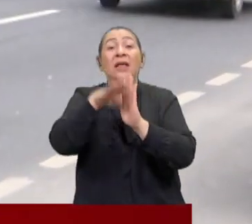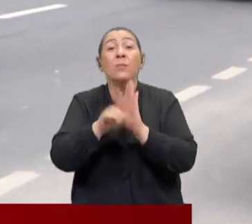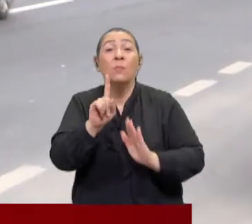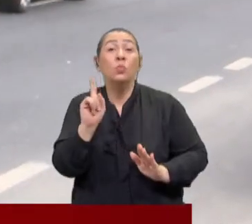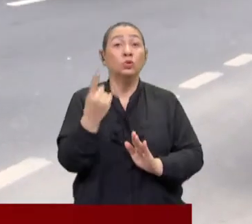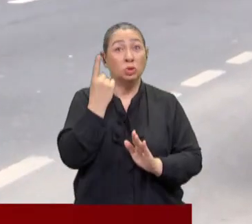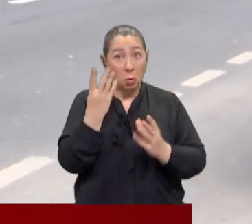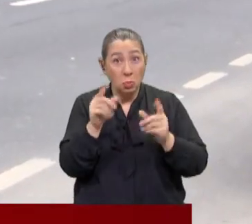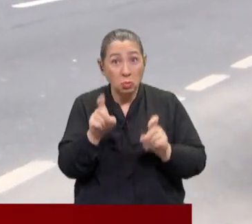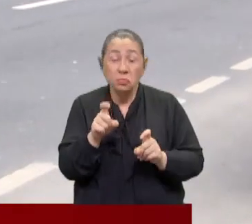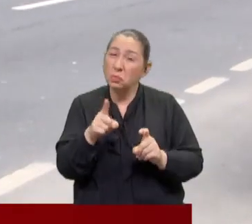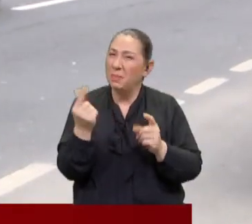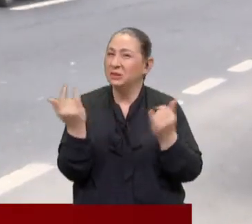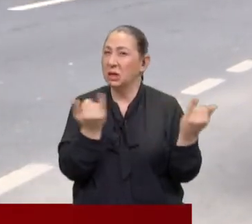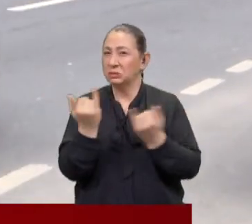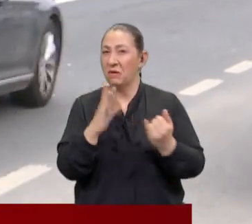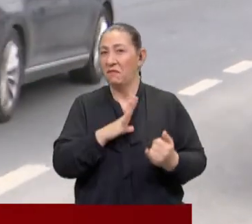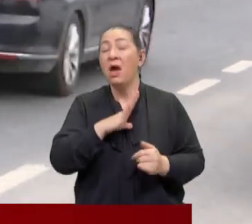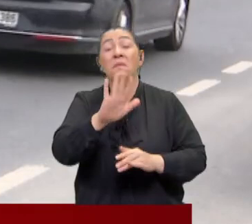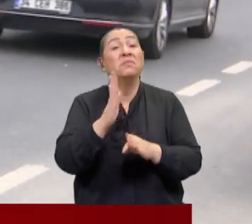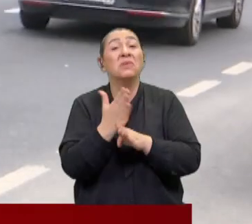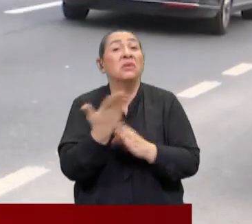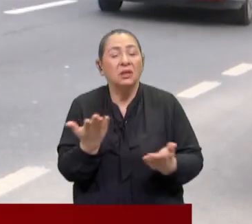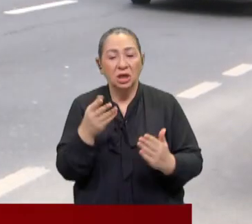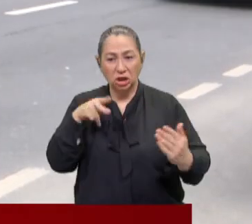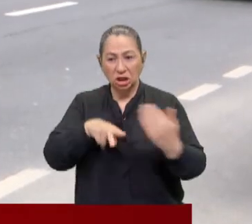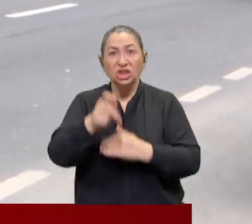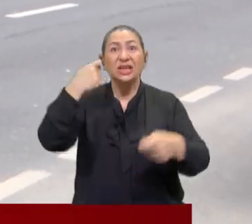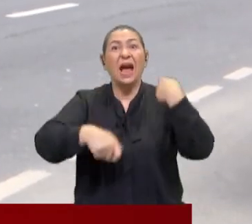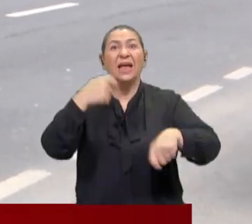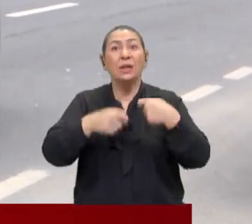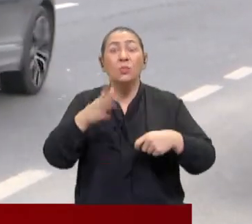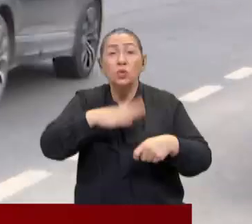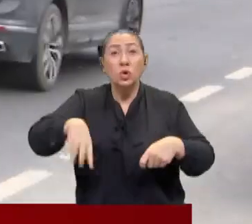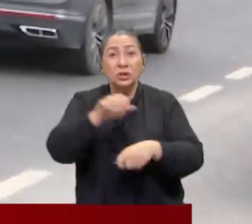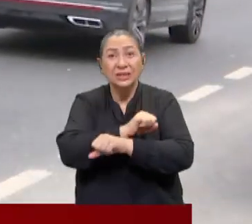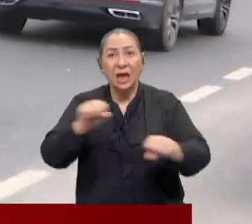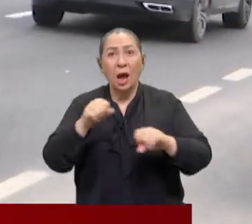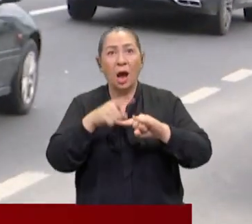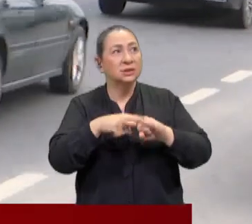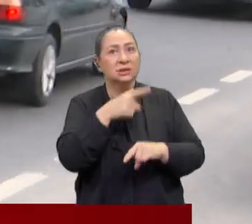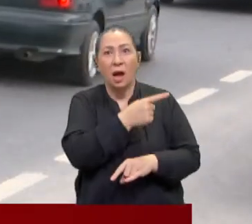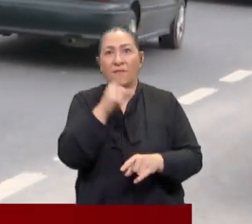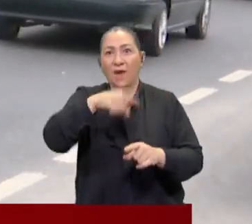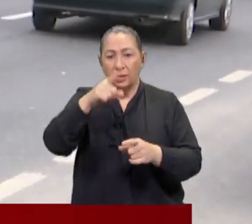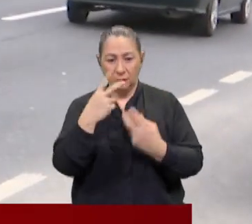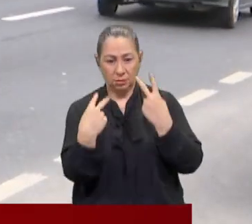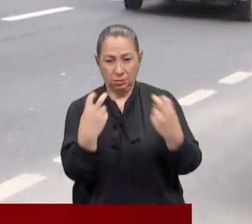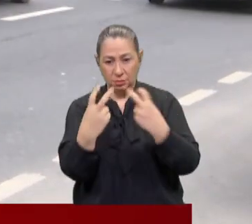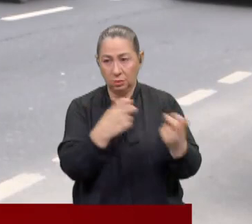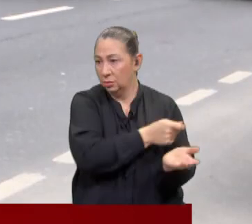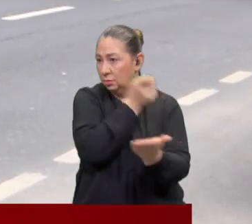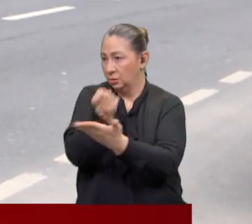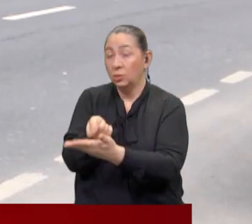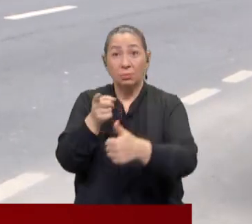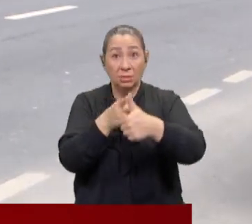müjde sayılır mı? İşte bu tartışmalı. Çünkü zaten geçiş garantili tünelin tüm zararı hazineden yani vergilerden karşılanıyor.